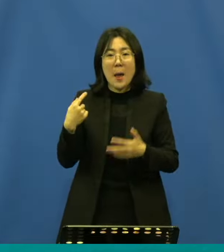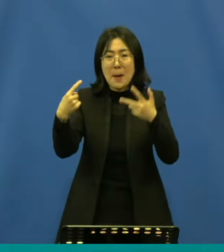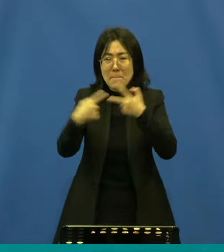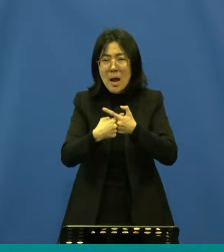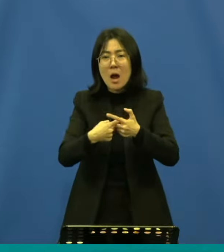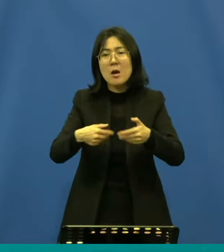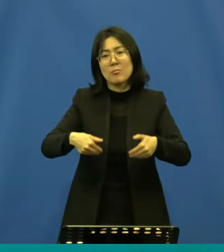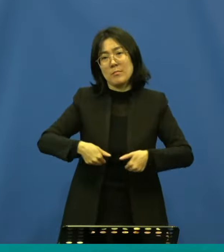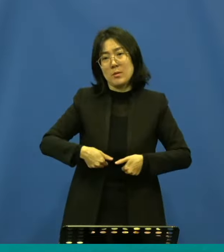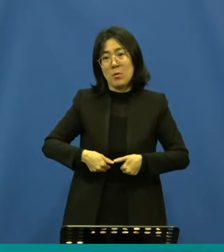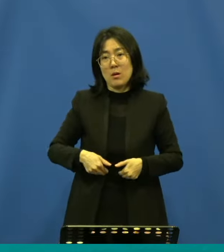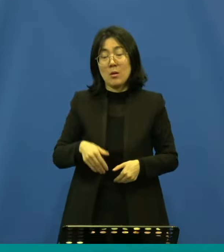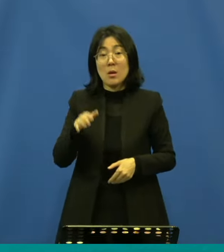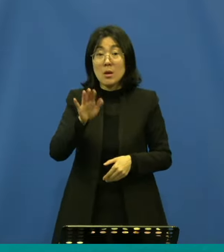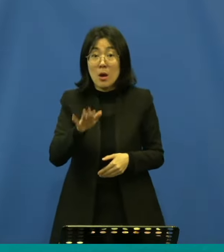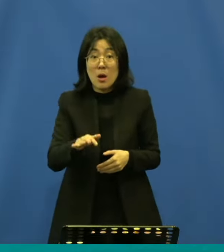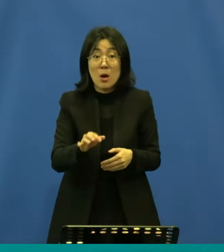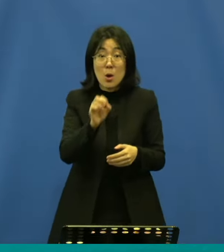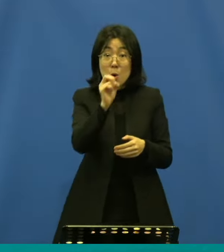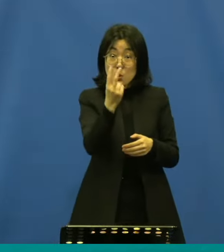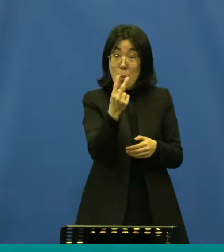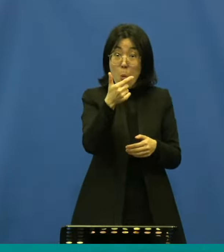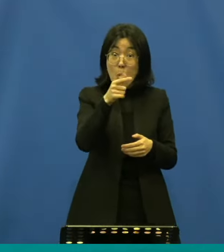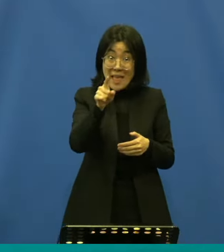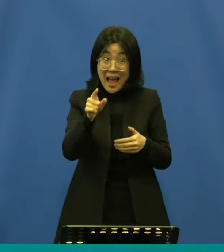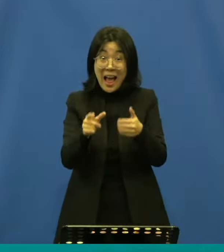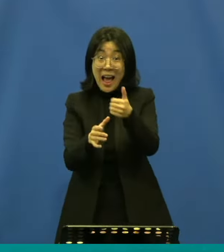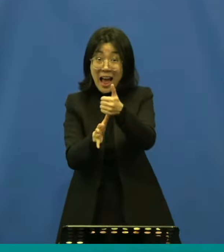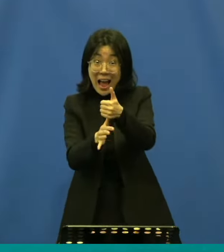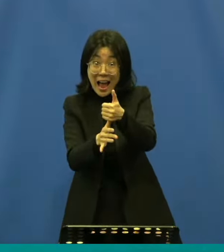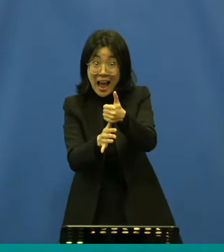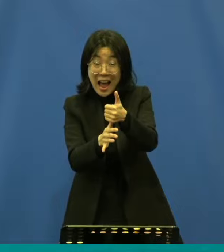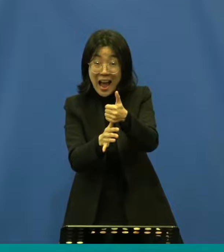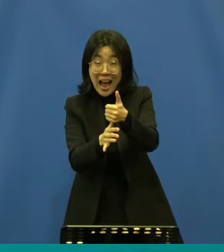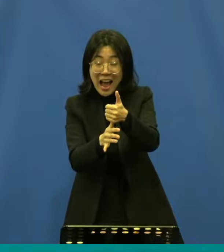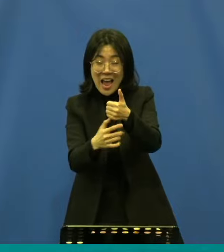우리는 오늘 요나의 내면 세계를 좀 들여다보게 됩니다.